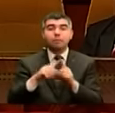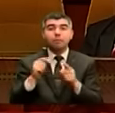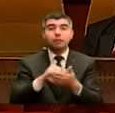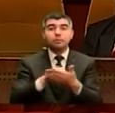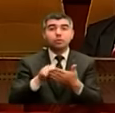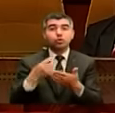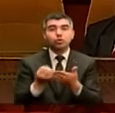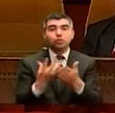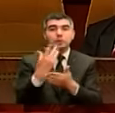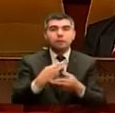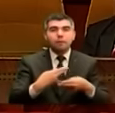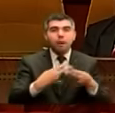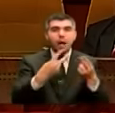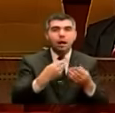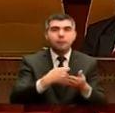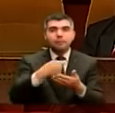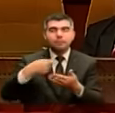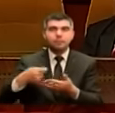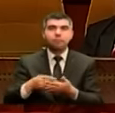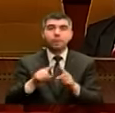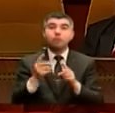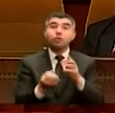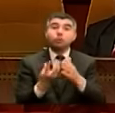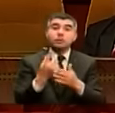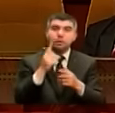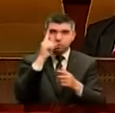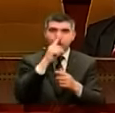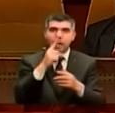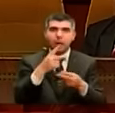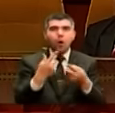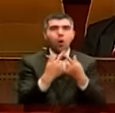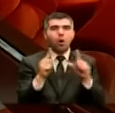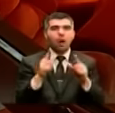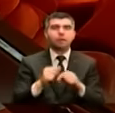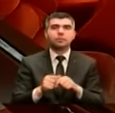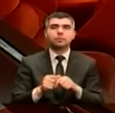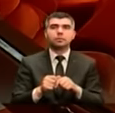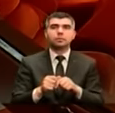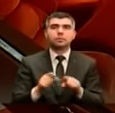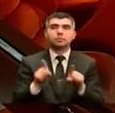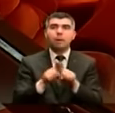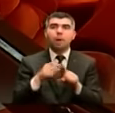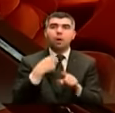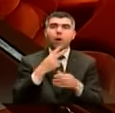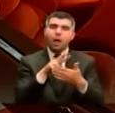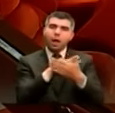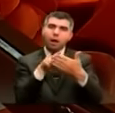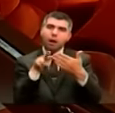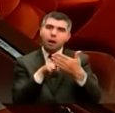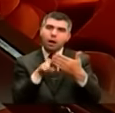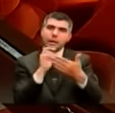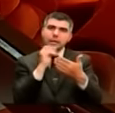الجيل الجديد. وهناك خدمة جديدة ستطلق قريبا بصفة اختيارية اللي بغى يقرأ ذاتيا العداد